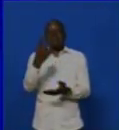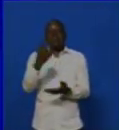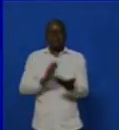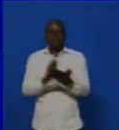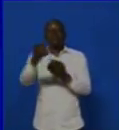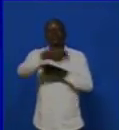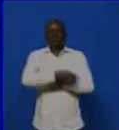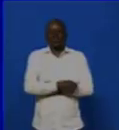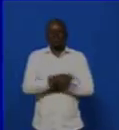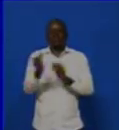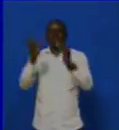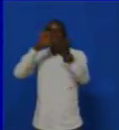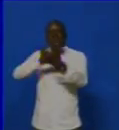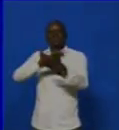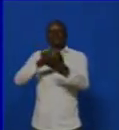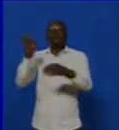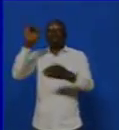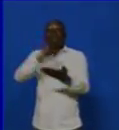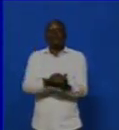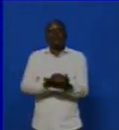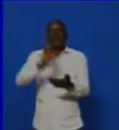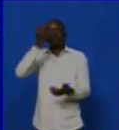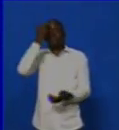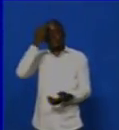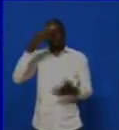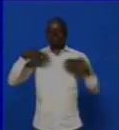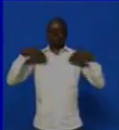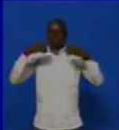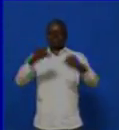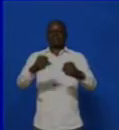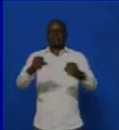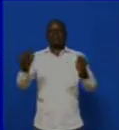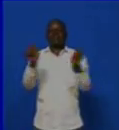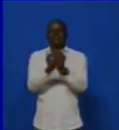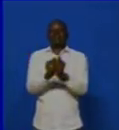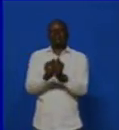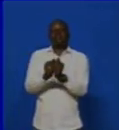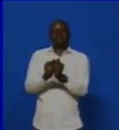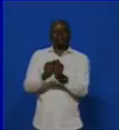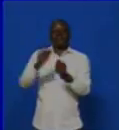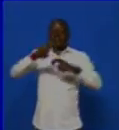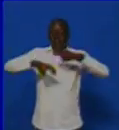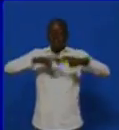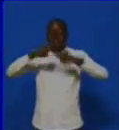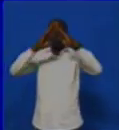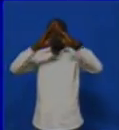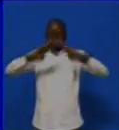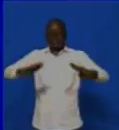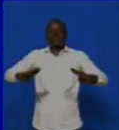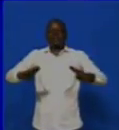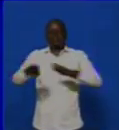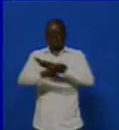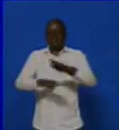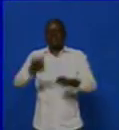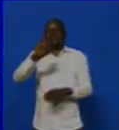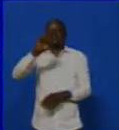Face à cette évolution, le ministère de la Santé, en collaboration avec les laboratoires Mylan basés en Inde, dont